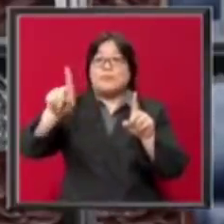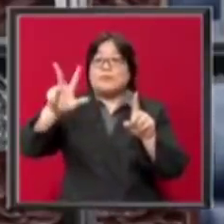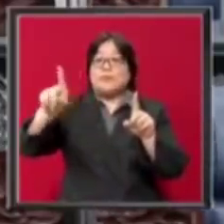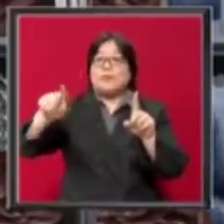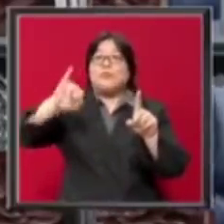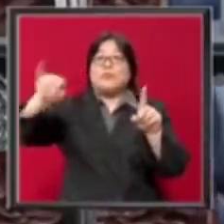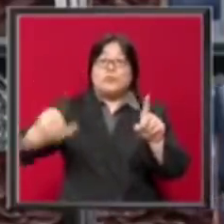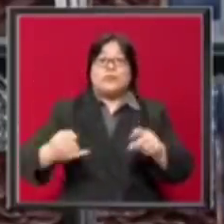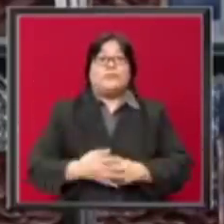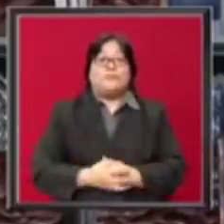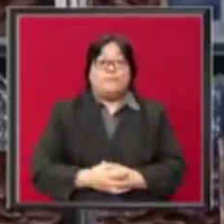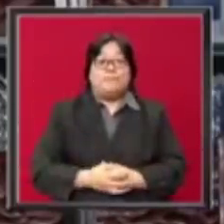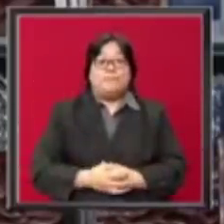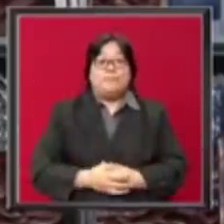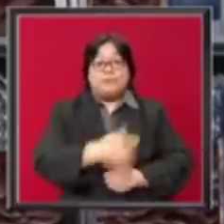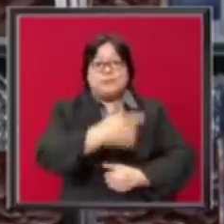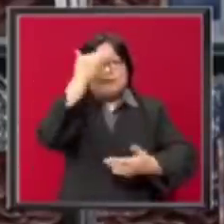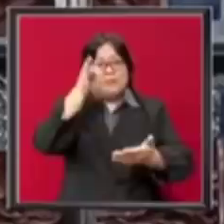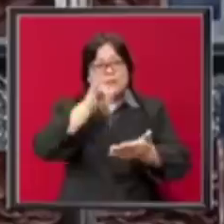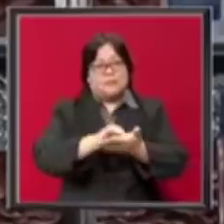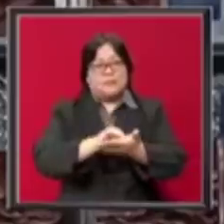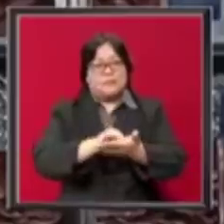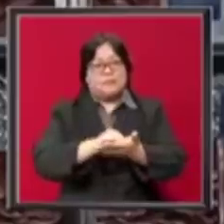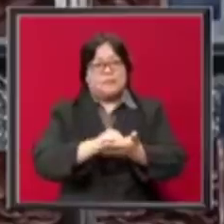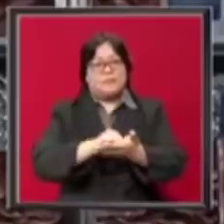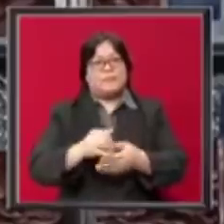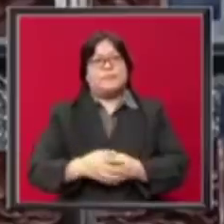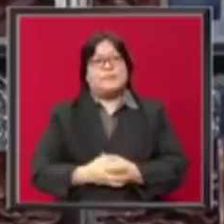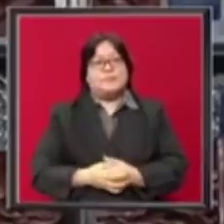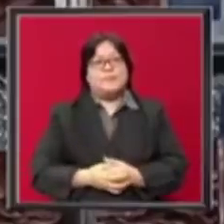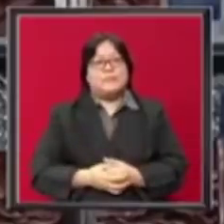116.132 juta. Jadi oleh demikian,